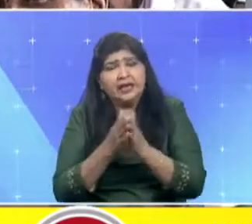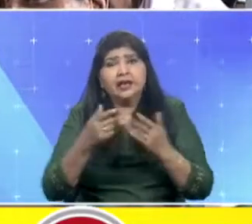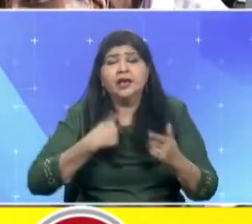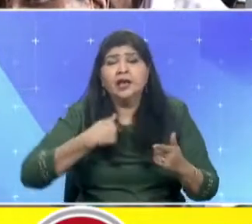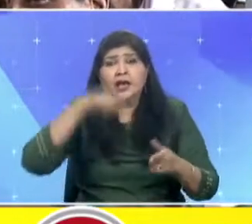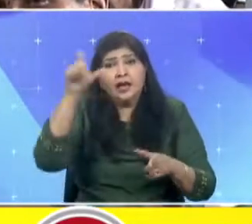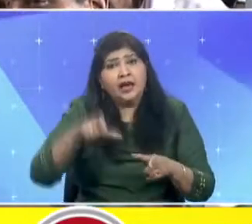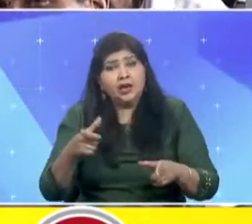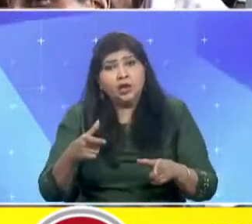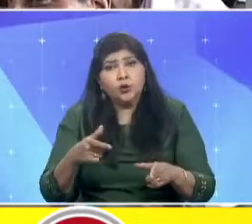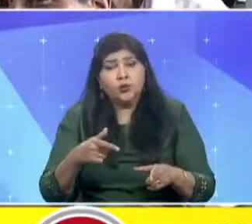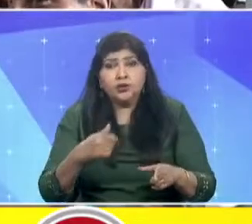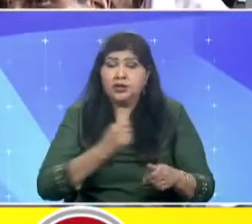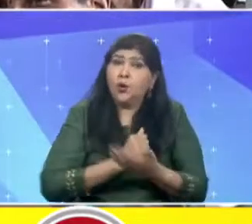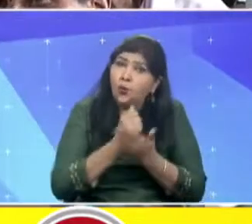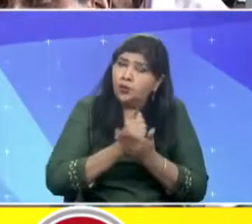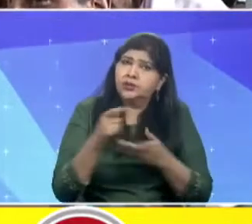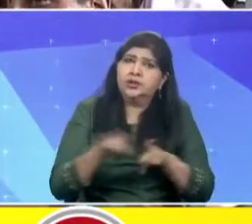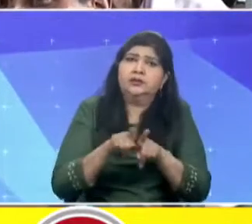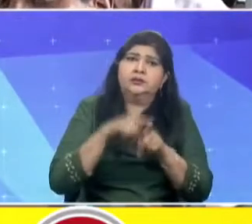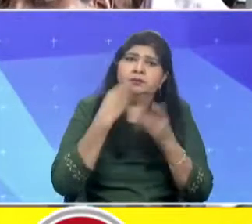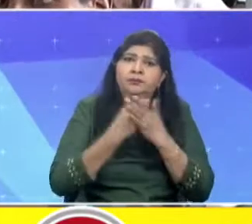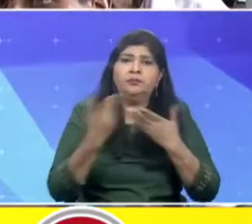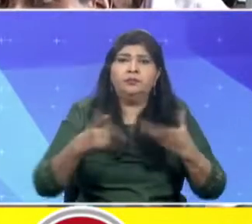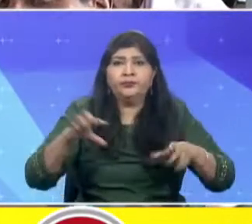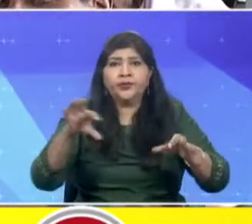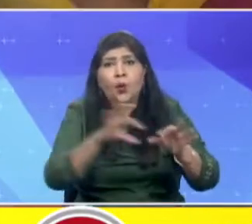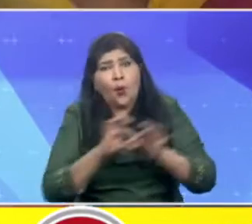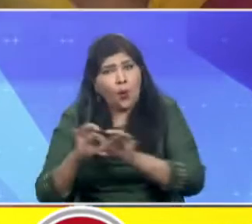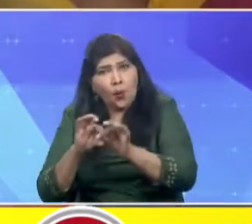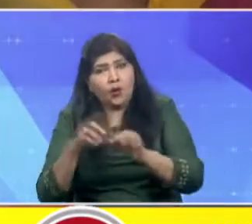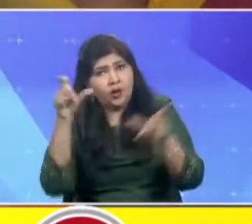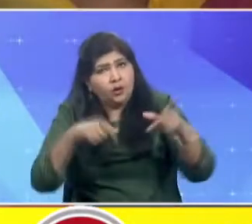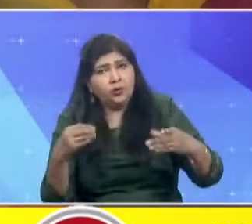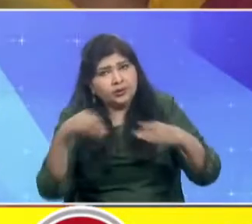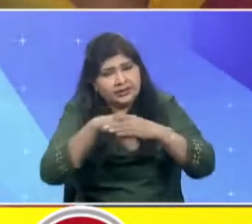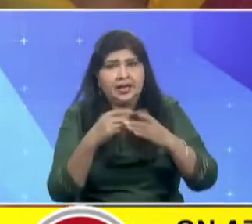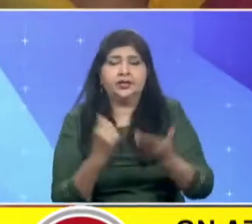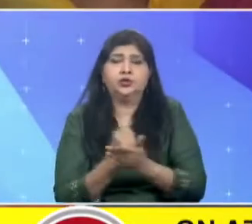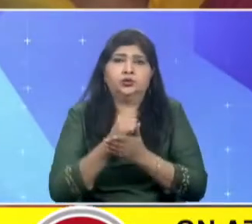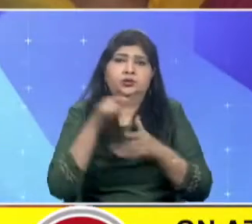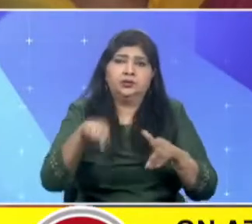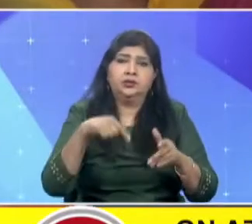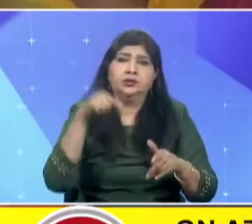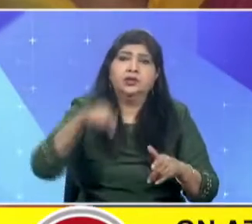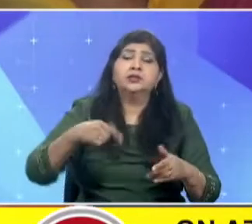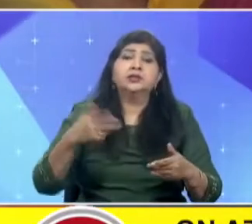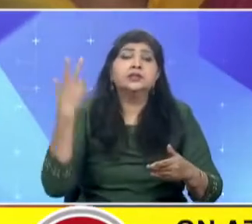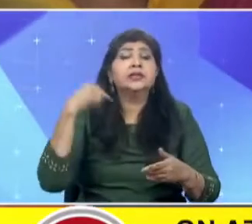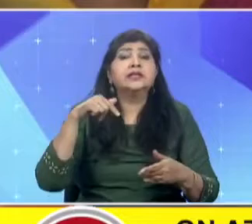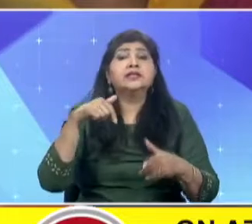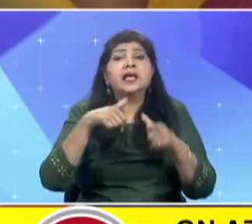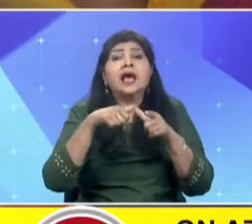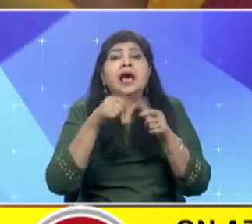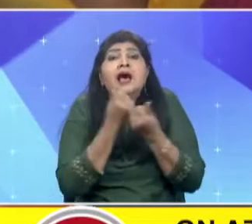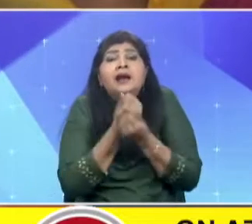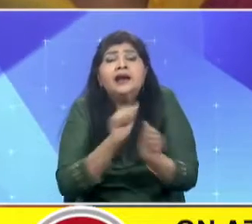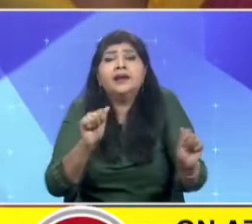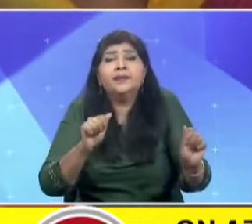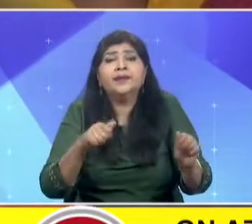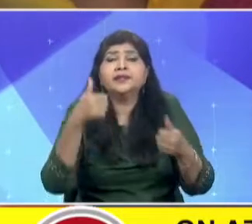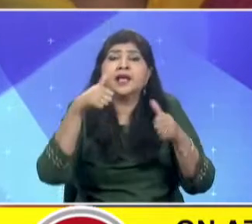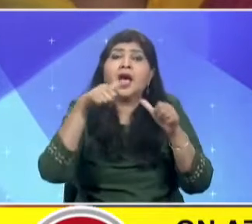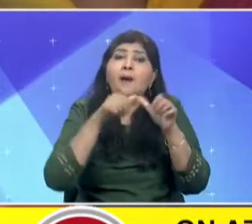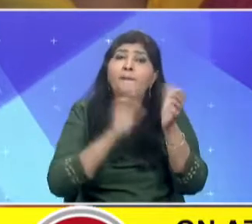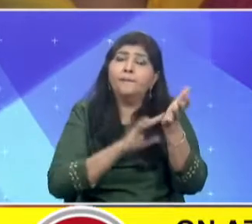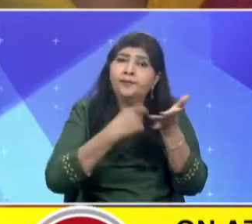इंडिविजुअल प्रयास भी अहम है और कलेक्टिव एफर्ट्स भी जरूरी है। जैसे आजादी के अमृत महोत्सव में